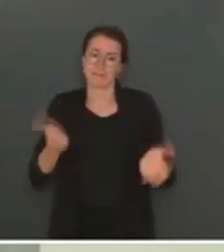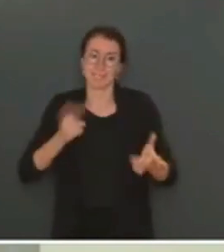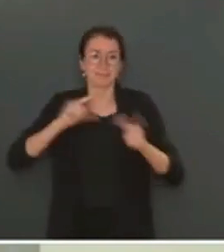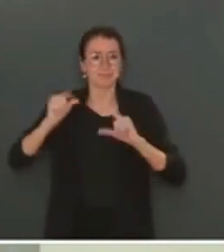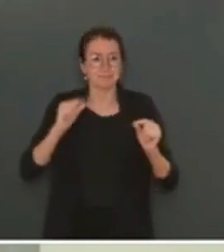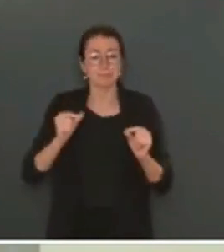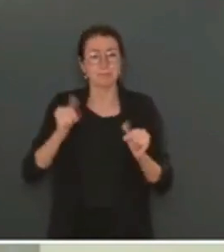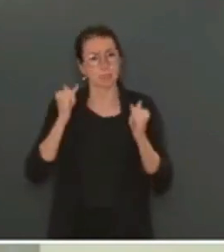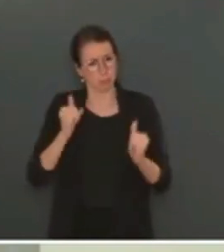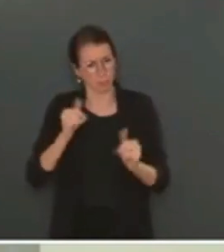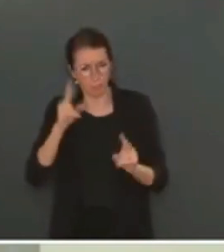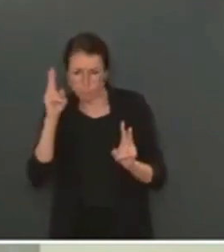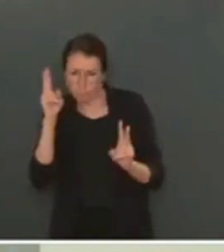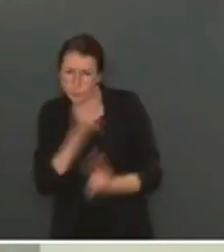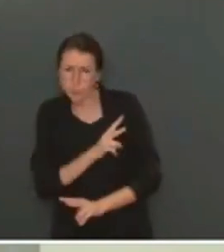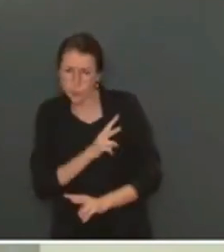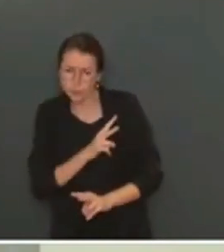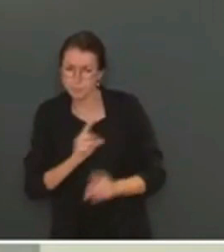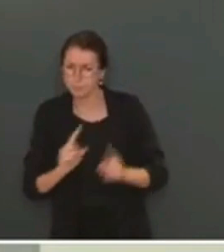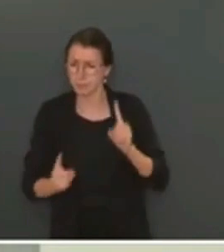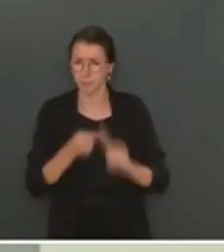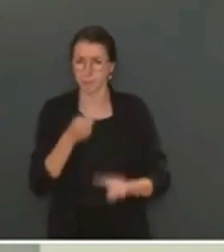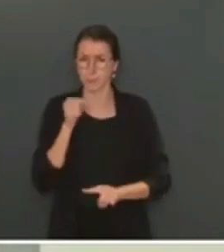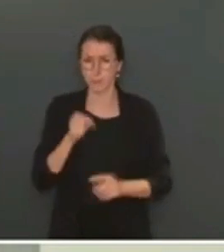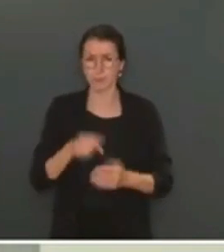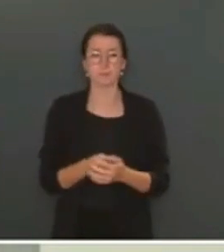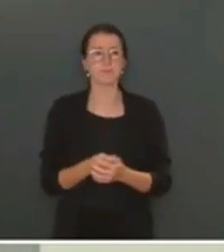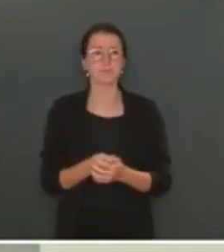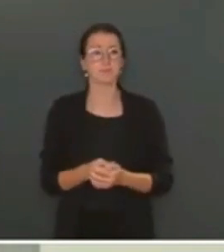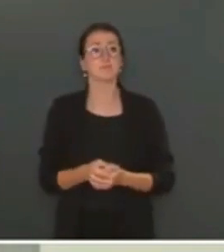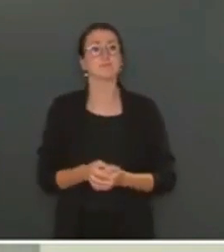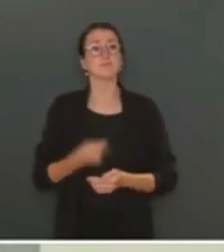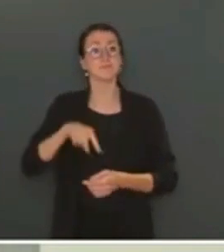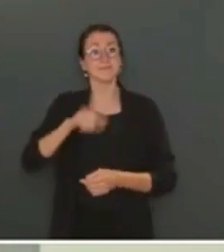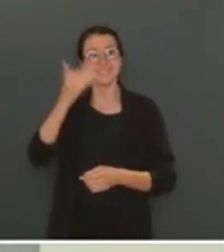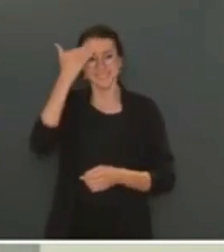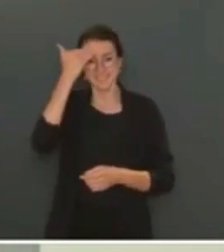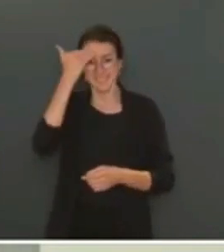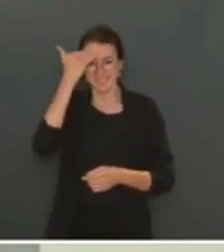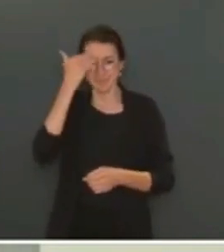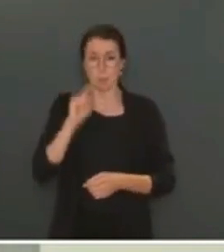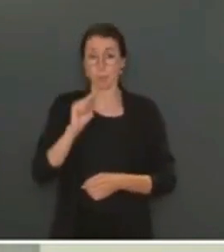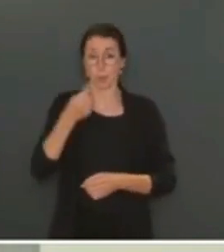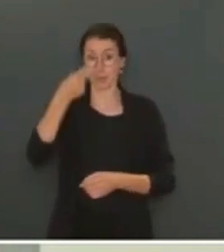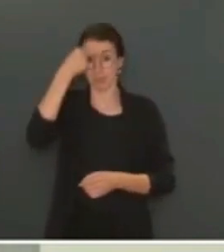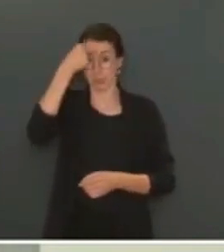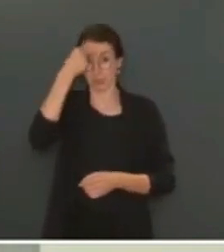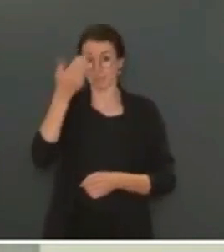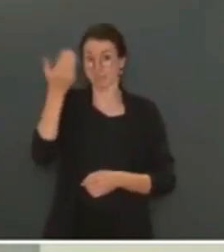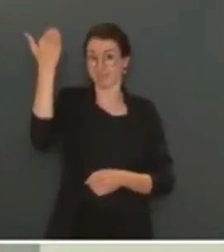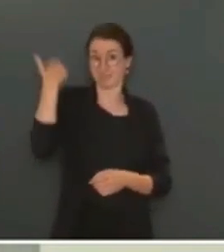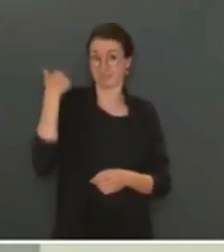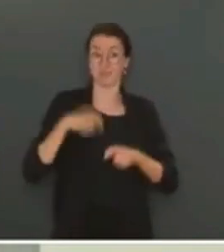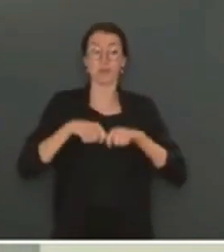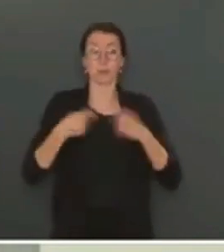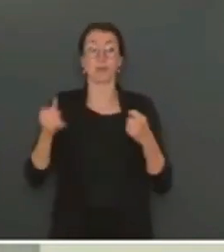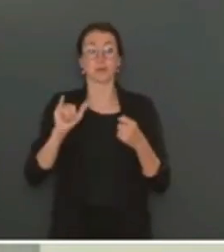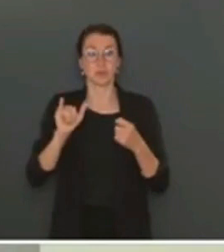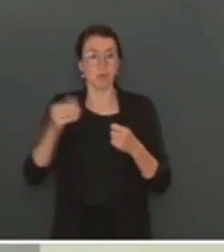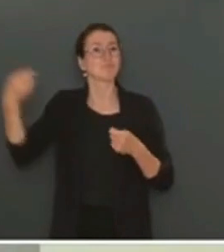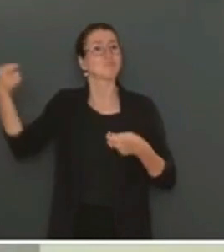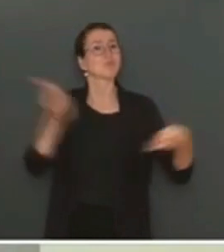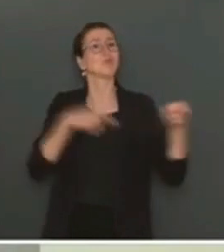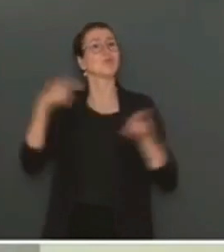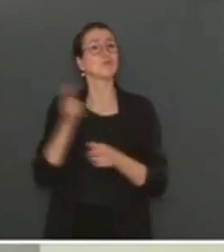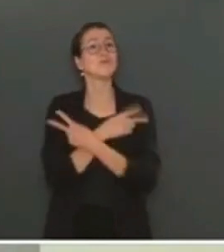toutes les personnes arrivant sur notre territoire, après un séjour à l'étranger de plus de 48 heures, doivent remplir le passenger locator form,